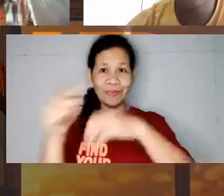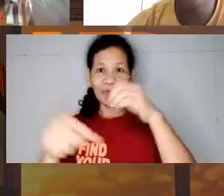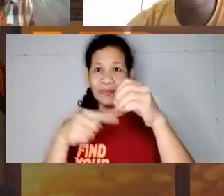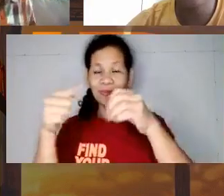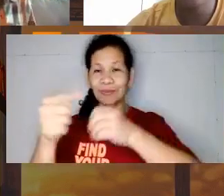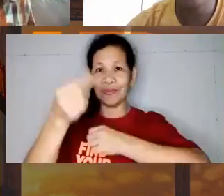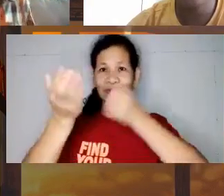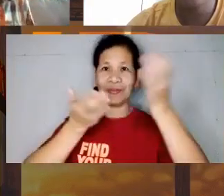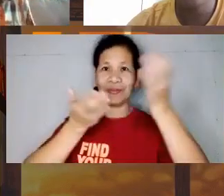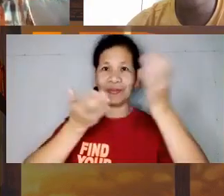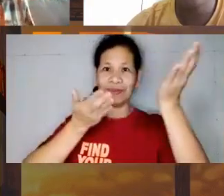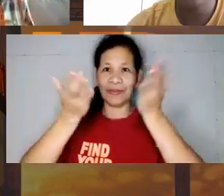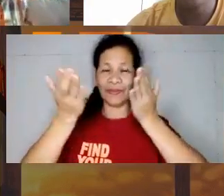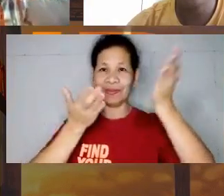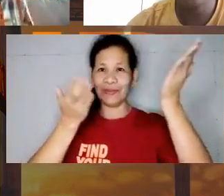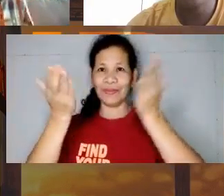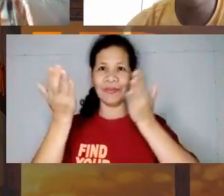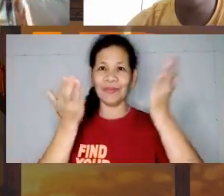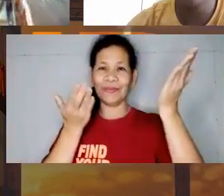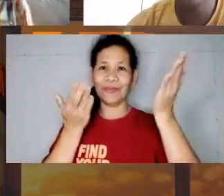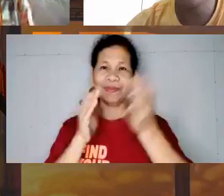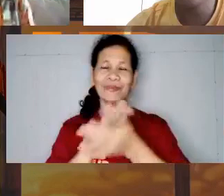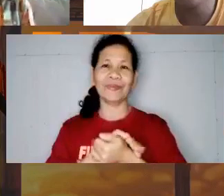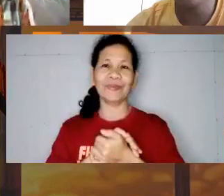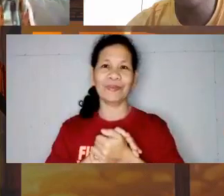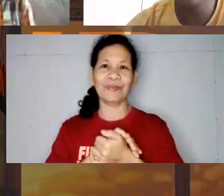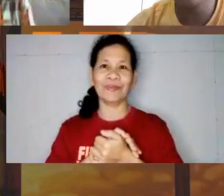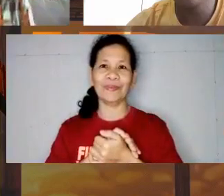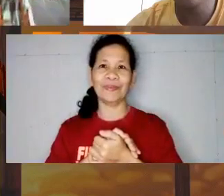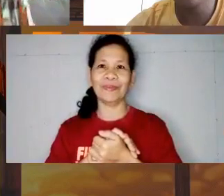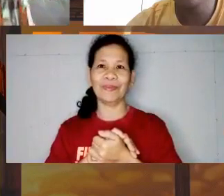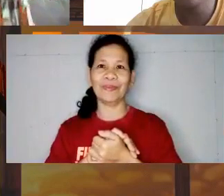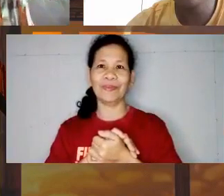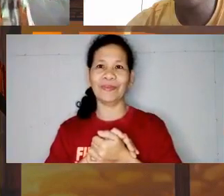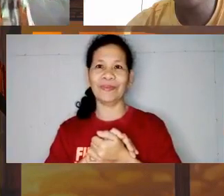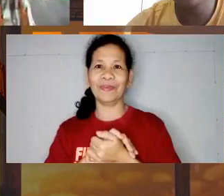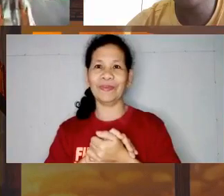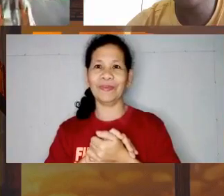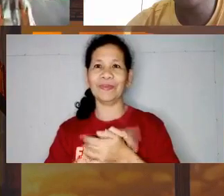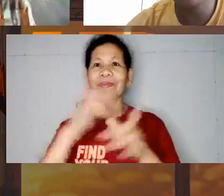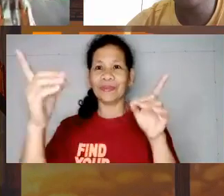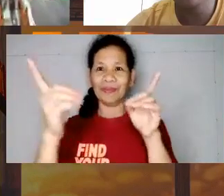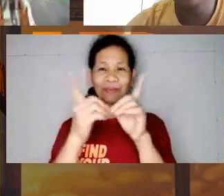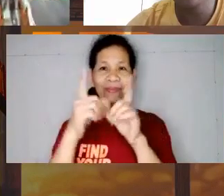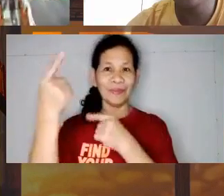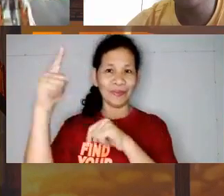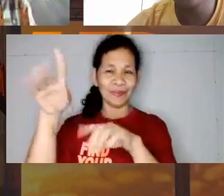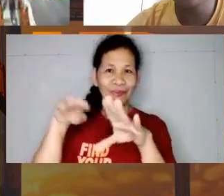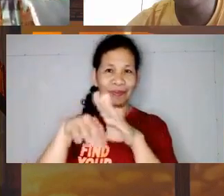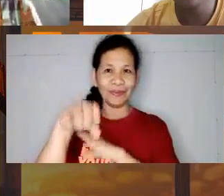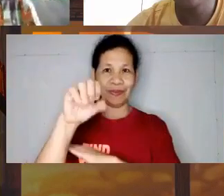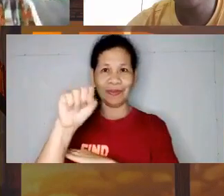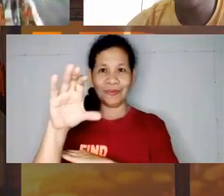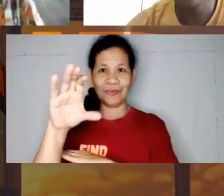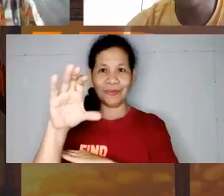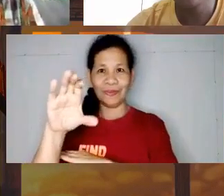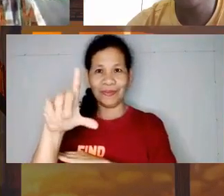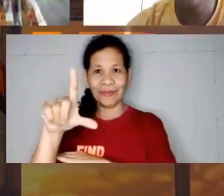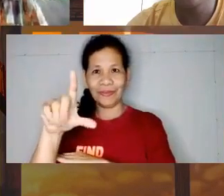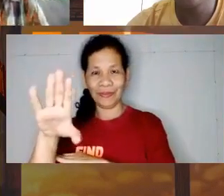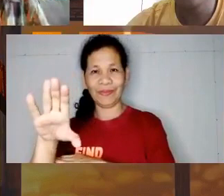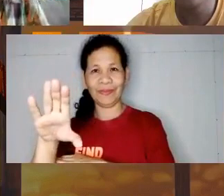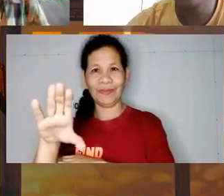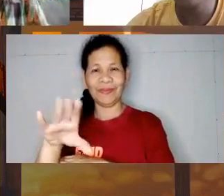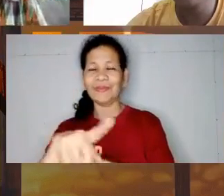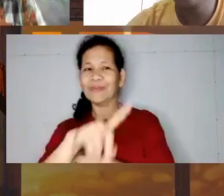paglilingkod. At pagka kami po nagkita dyan sa South Central, ang lagi niyang paglapit sa akin ay mga